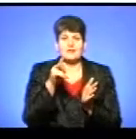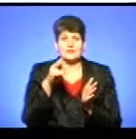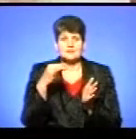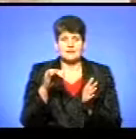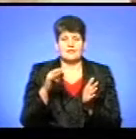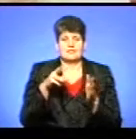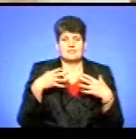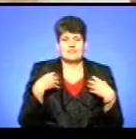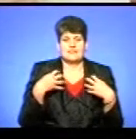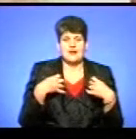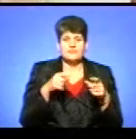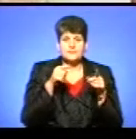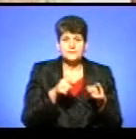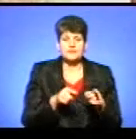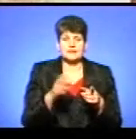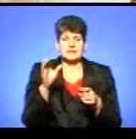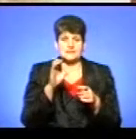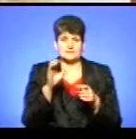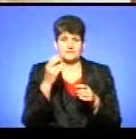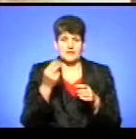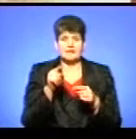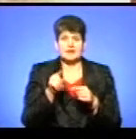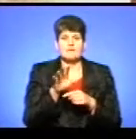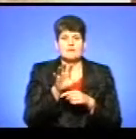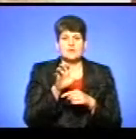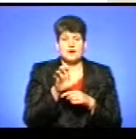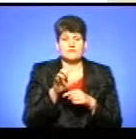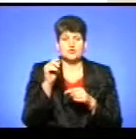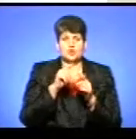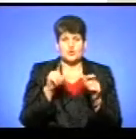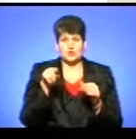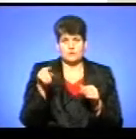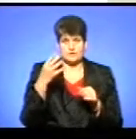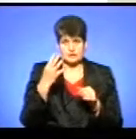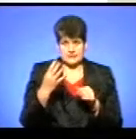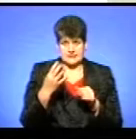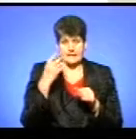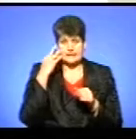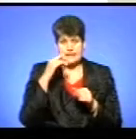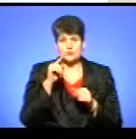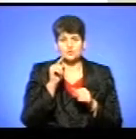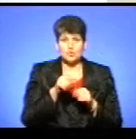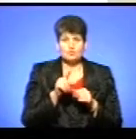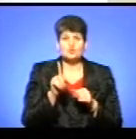синьому тлі, на конверті – світлина Тернопільської школи номер 4. Сама ідея заключається в тому, щоб